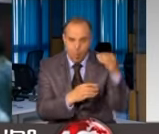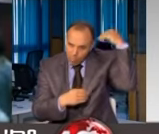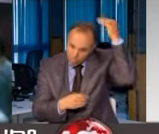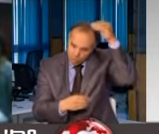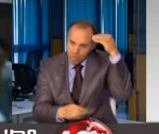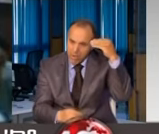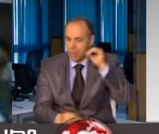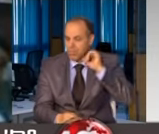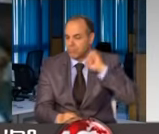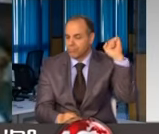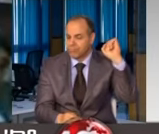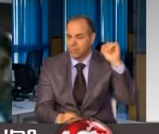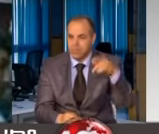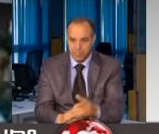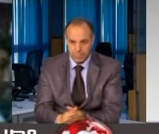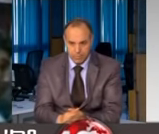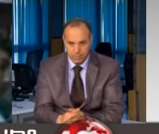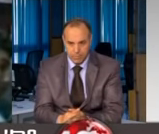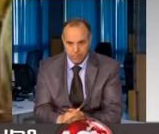الجمهورية للبت فيها.